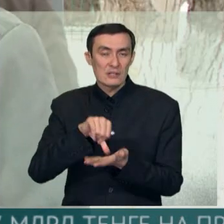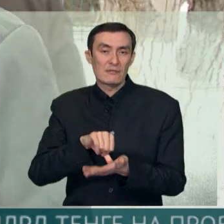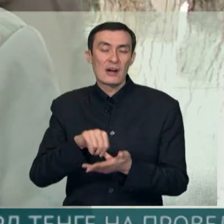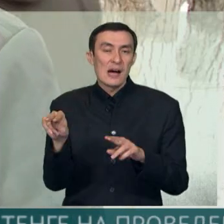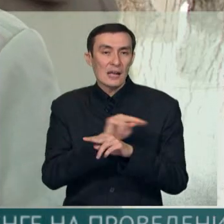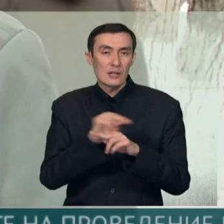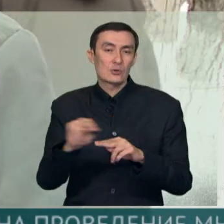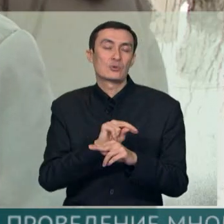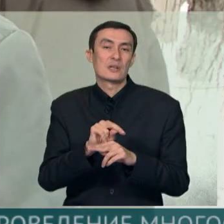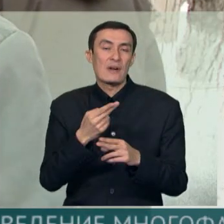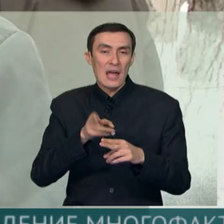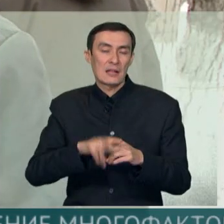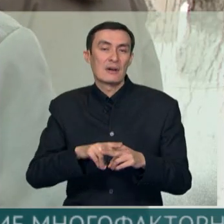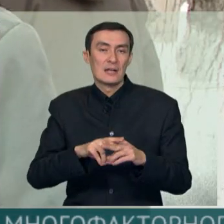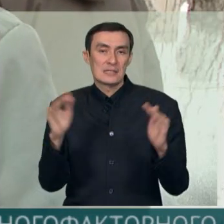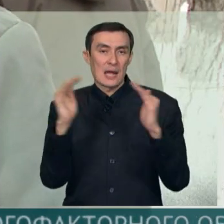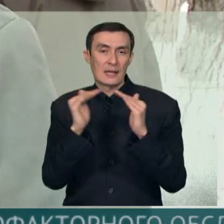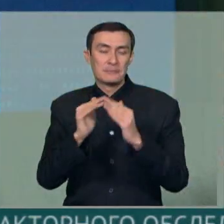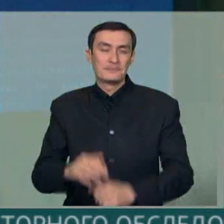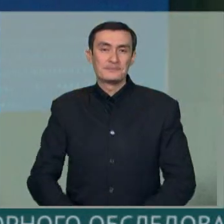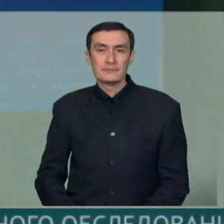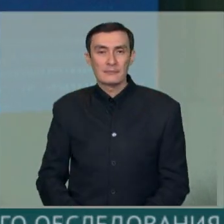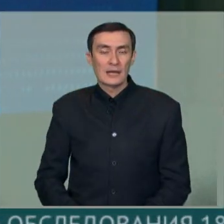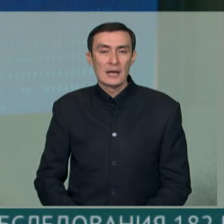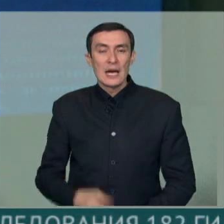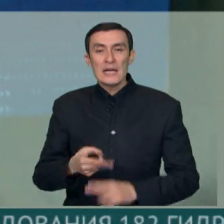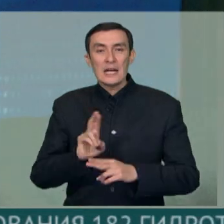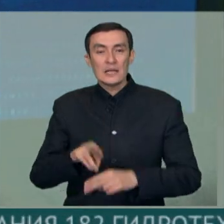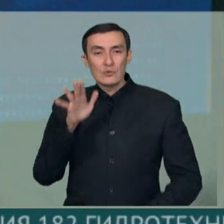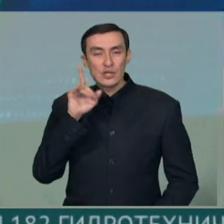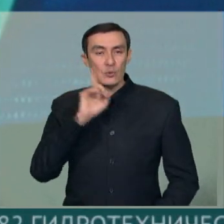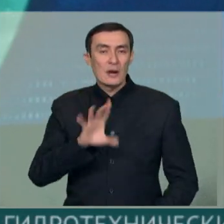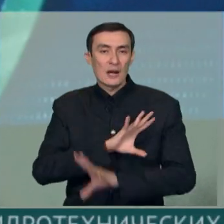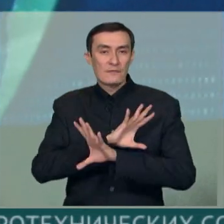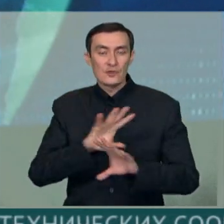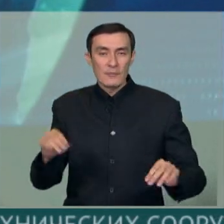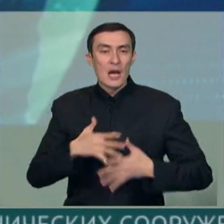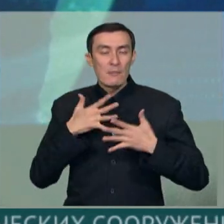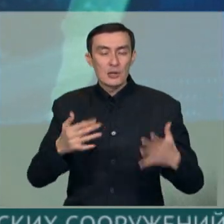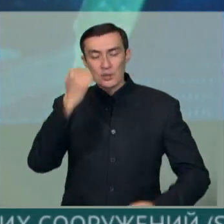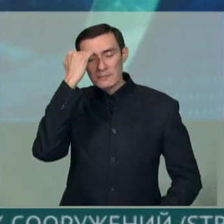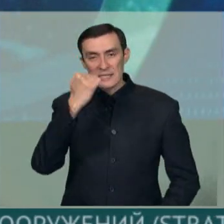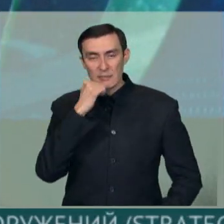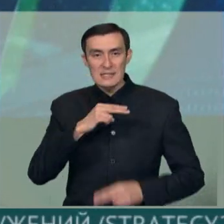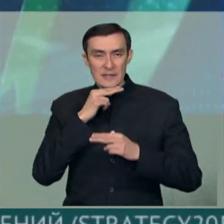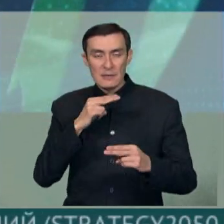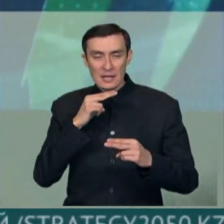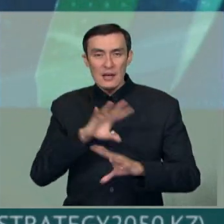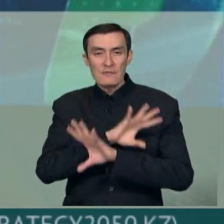в реконструкции и в ремонте этого здания. И к этому часу у меня все. Больше новостей ищите на сайте